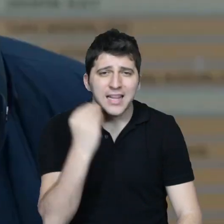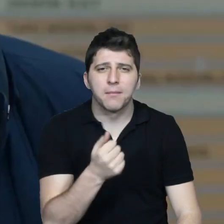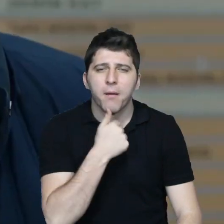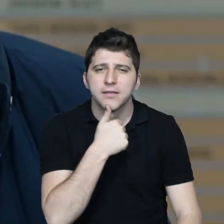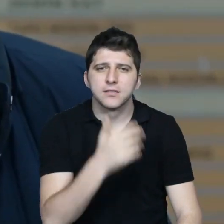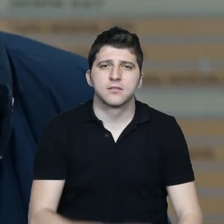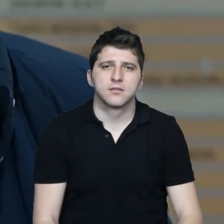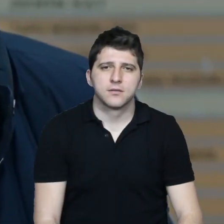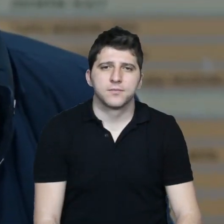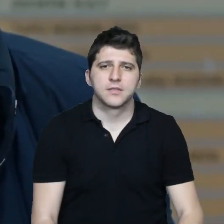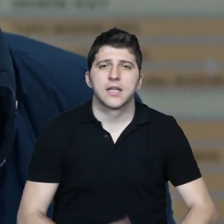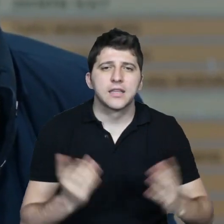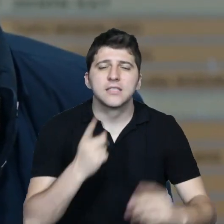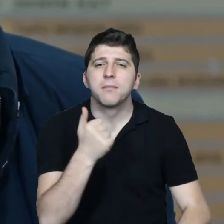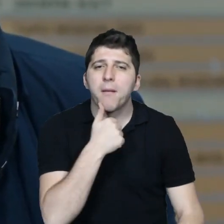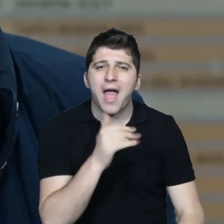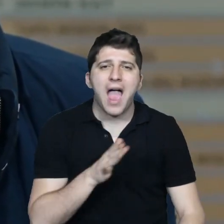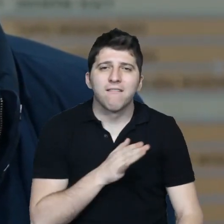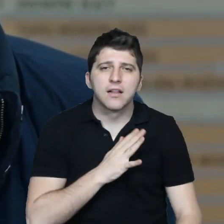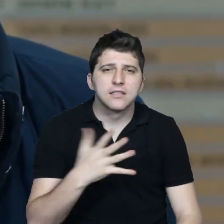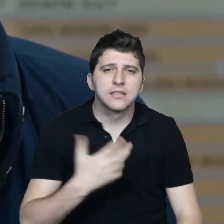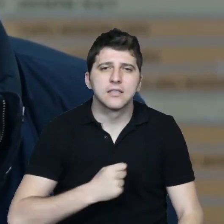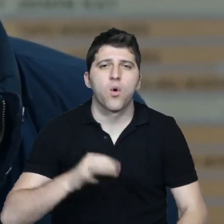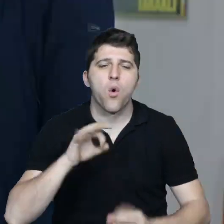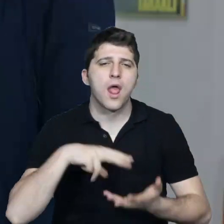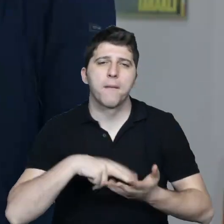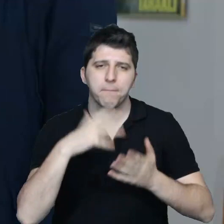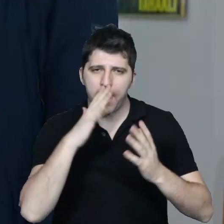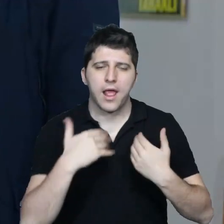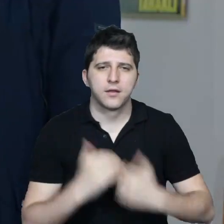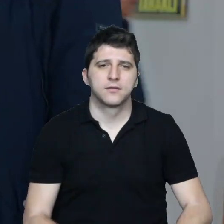babasın. Nasıl bir baba evladı elinden almışken öylece kalır?